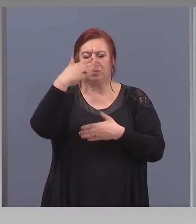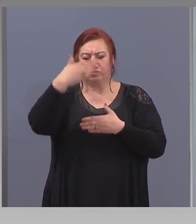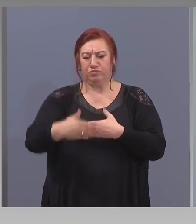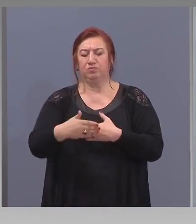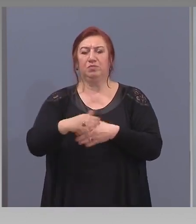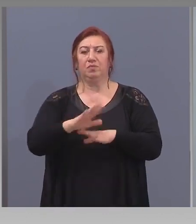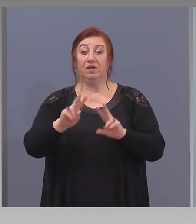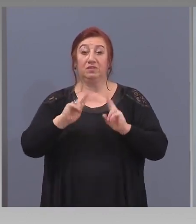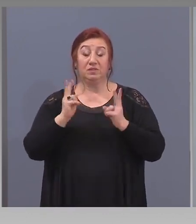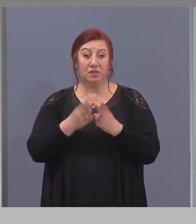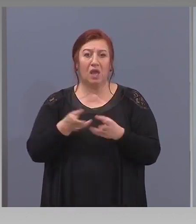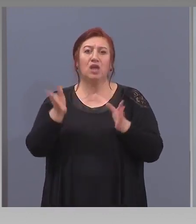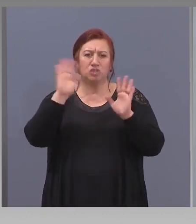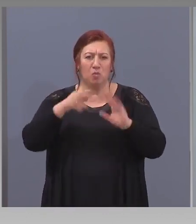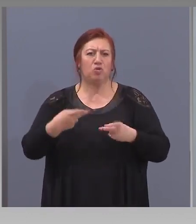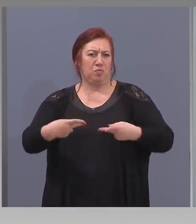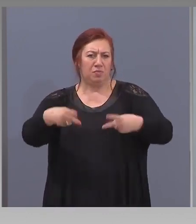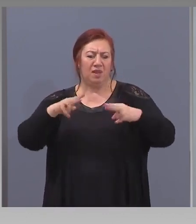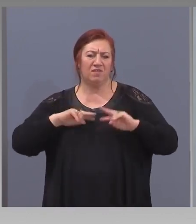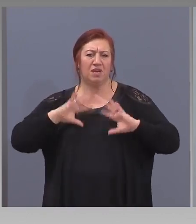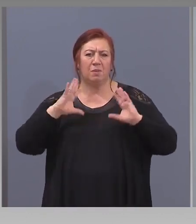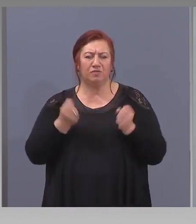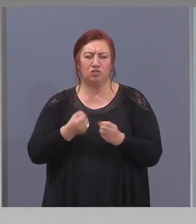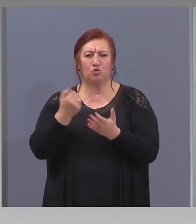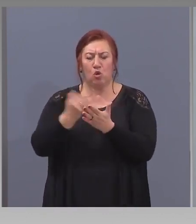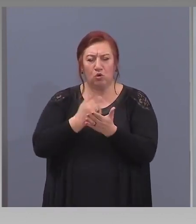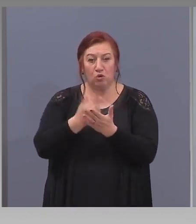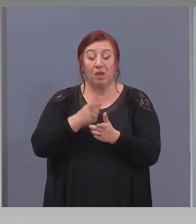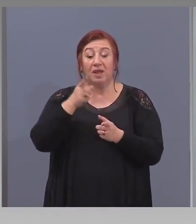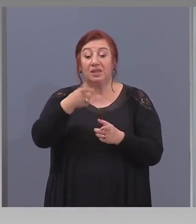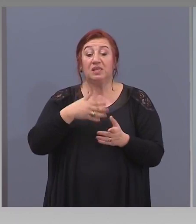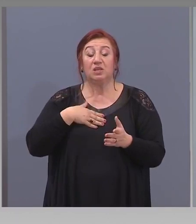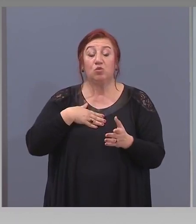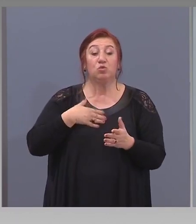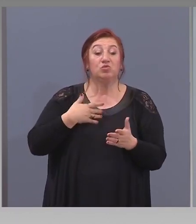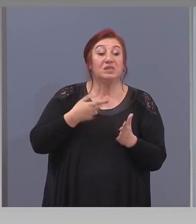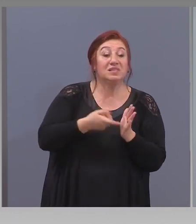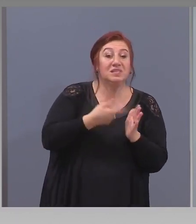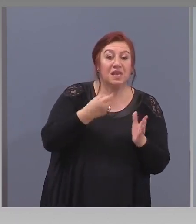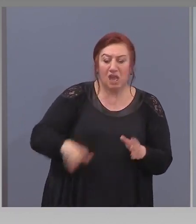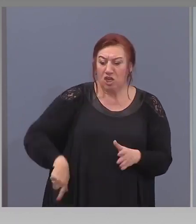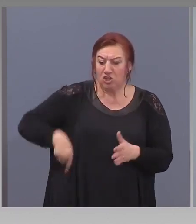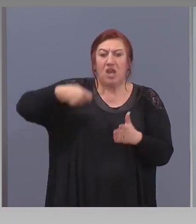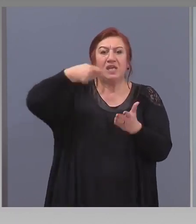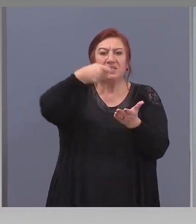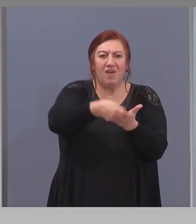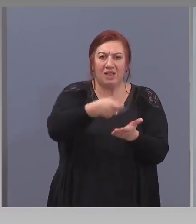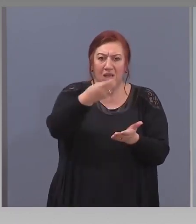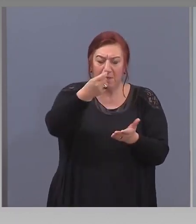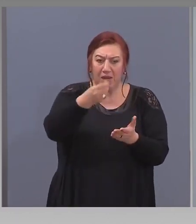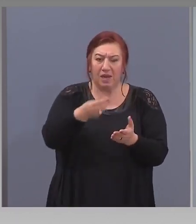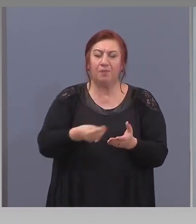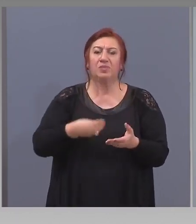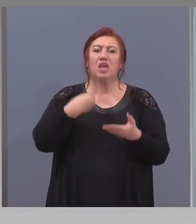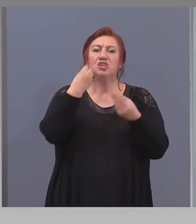ще можем да се възстановиме. Тогава вече на тези, които са засегнати, ще извадиме пари, ще сложиме с кредити безсрочни или